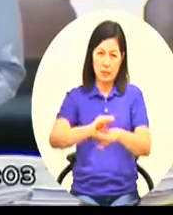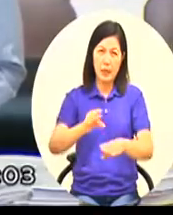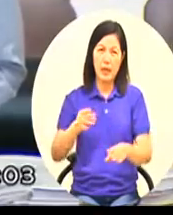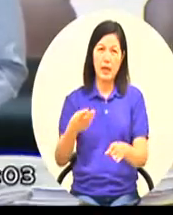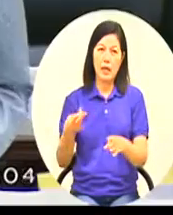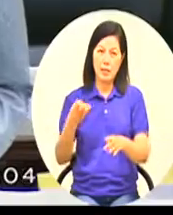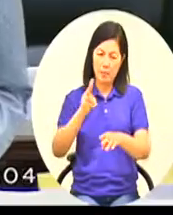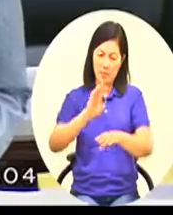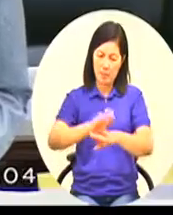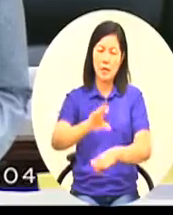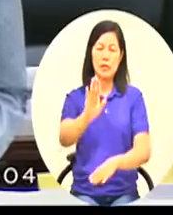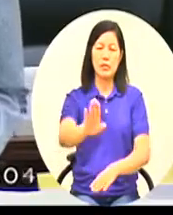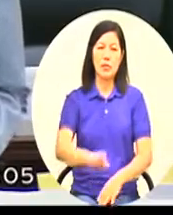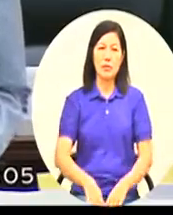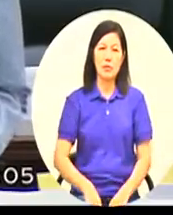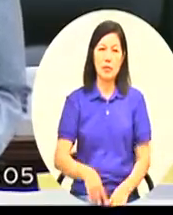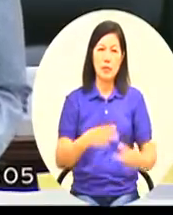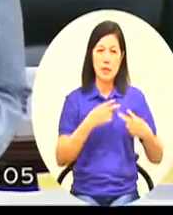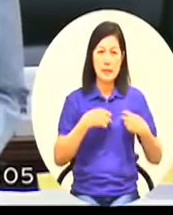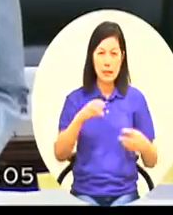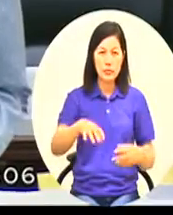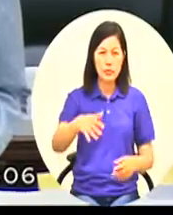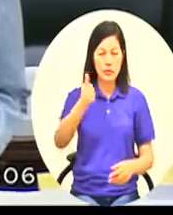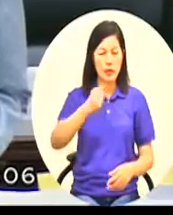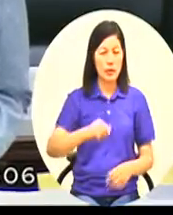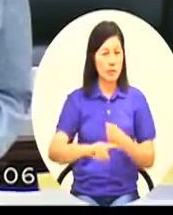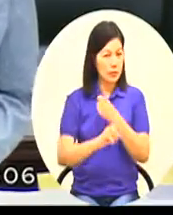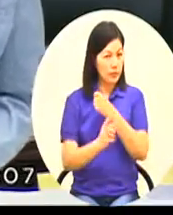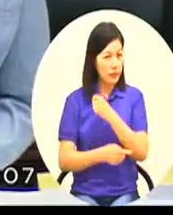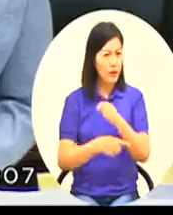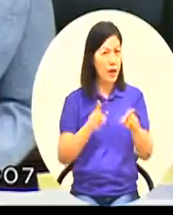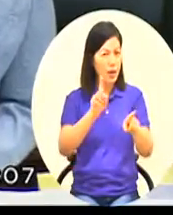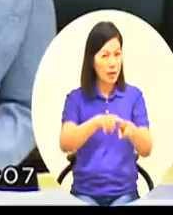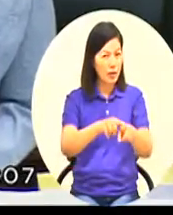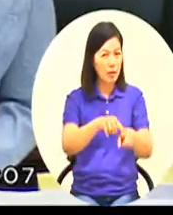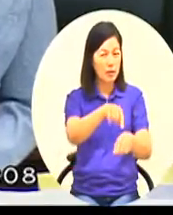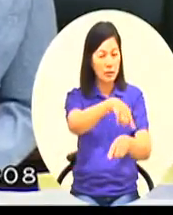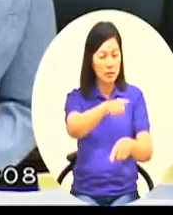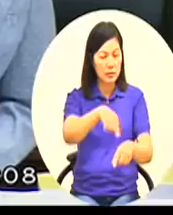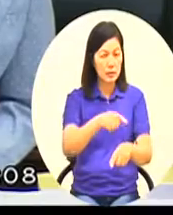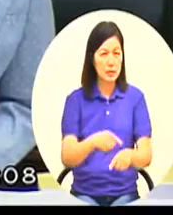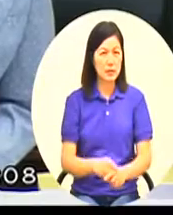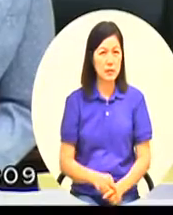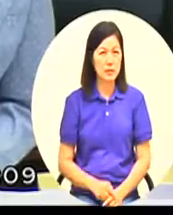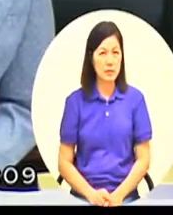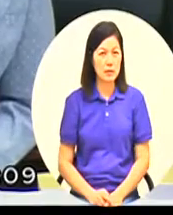蔡局长就法令来讲，我相信因为这个就是我们的